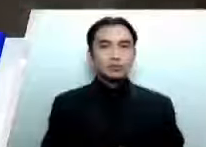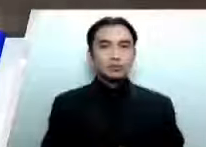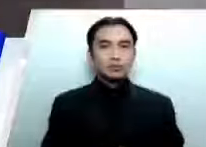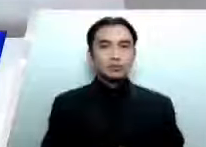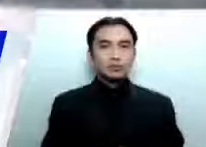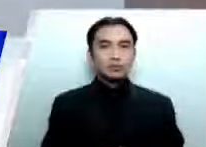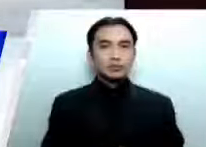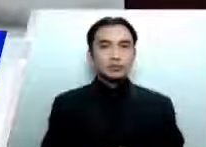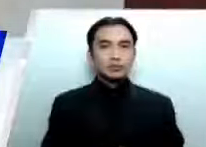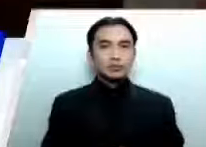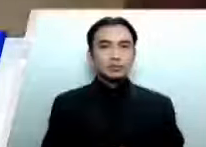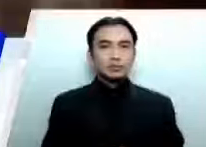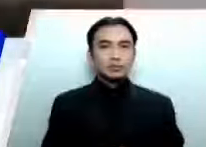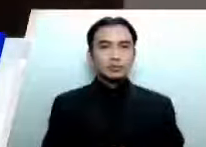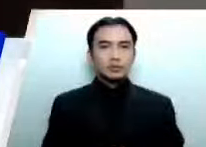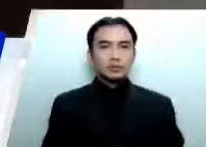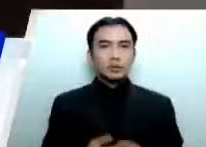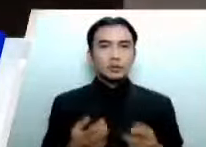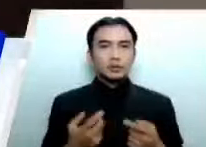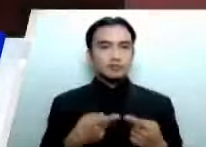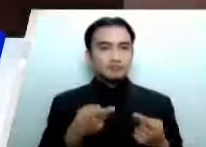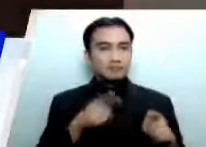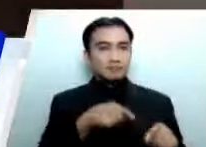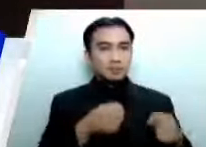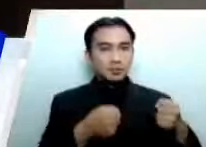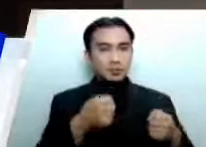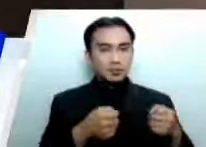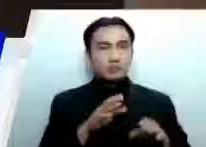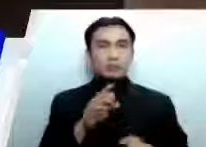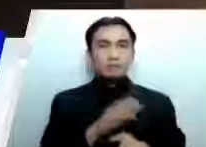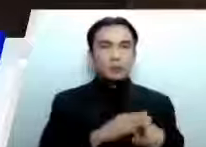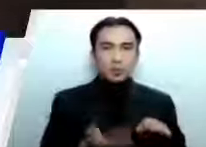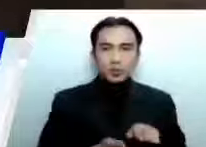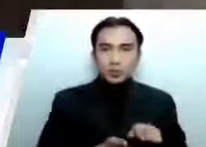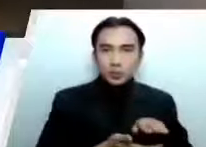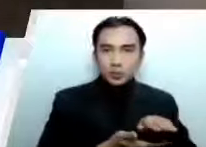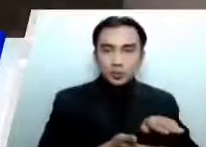Nakakita ng tiyempo ang driver ng van at biglang pumarurot.